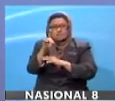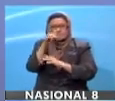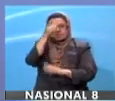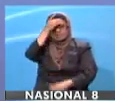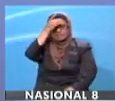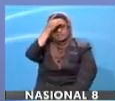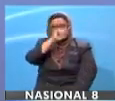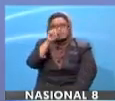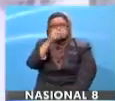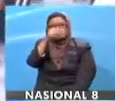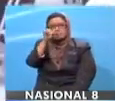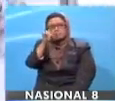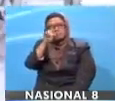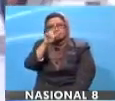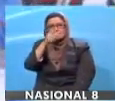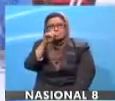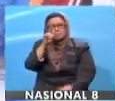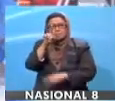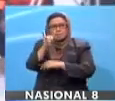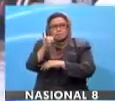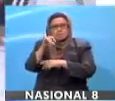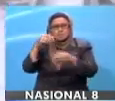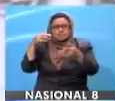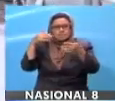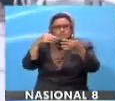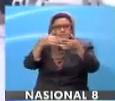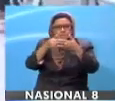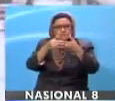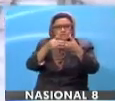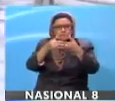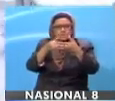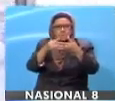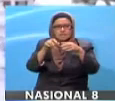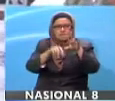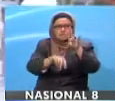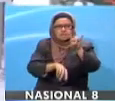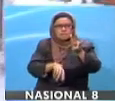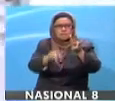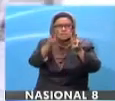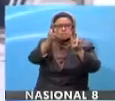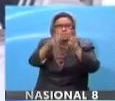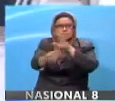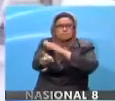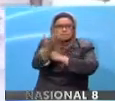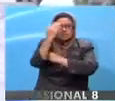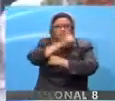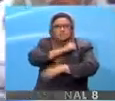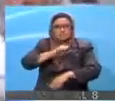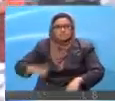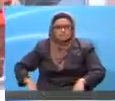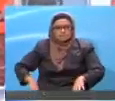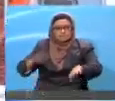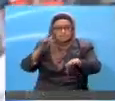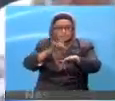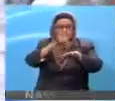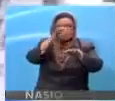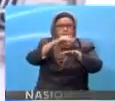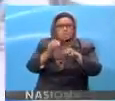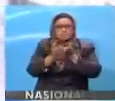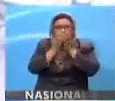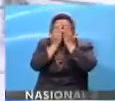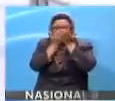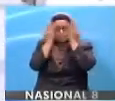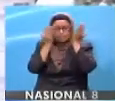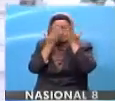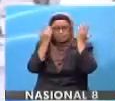Hamidi. Sejurus tiba di beting beras basah pada 7.20 pagi, Sultan Nazrin Shah mencelup kaki dan membasuh muka